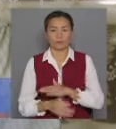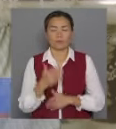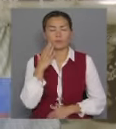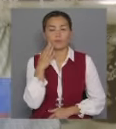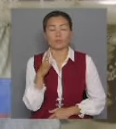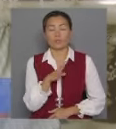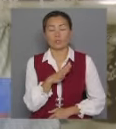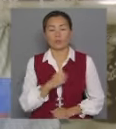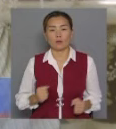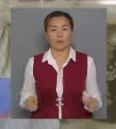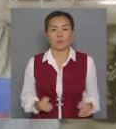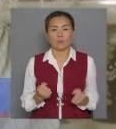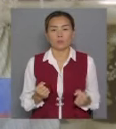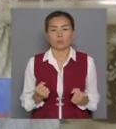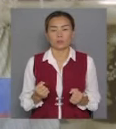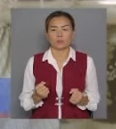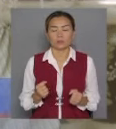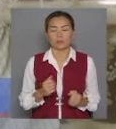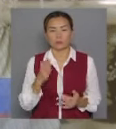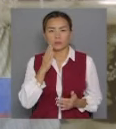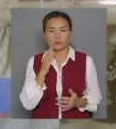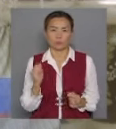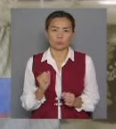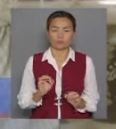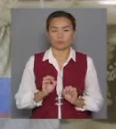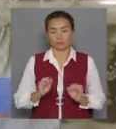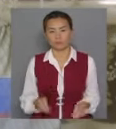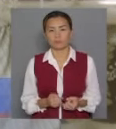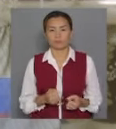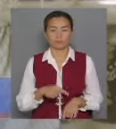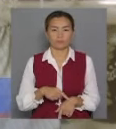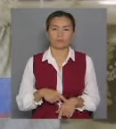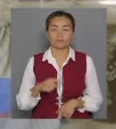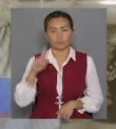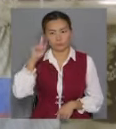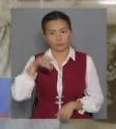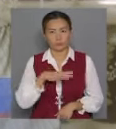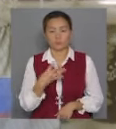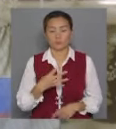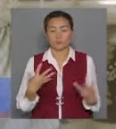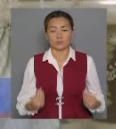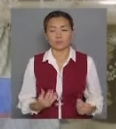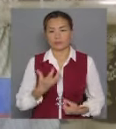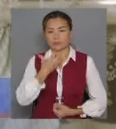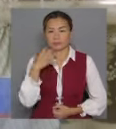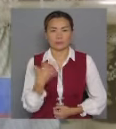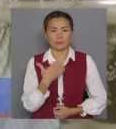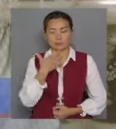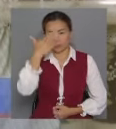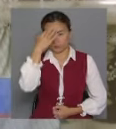Соған қарай қыста салқындық кетеді. Бүгін енді алдымызда мынау 40 күн шілде енді басталады ғой